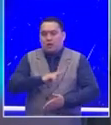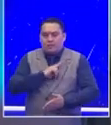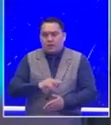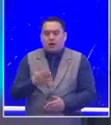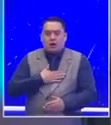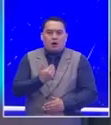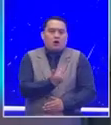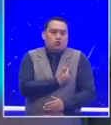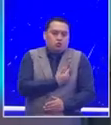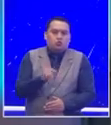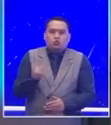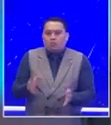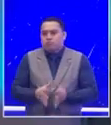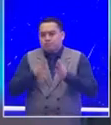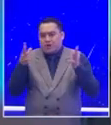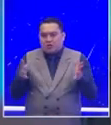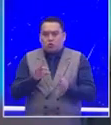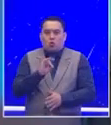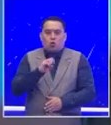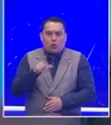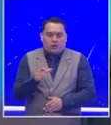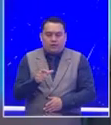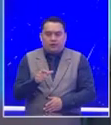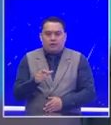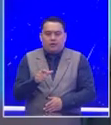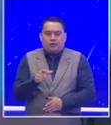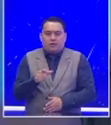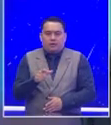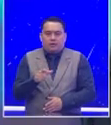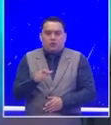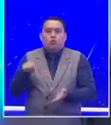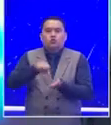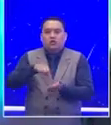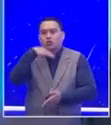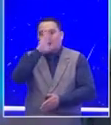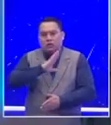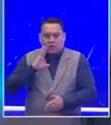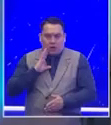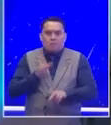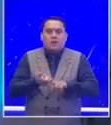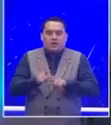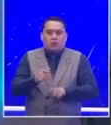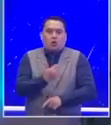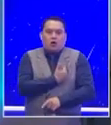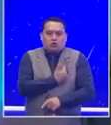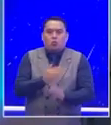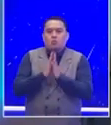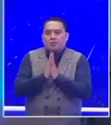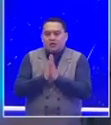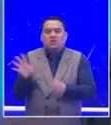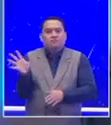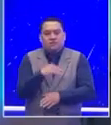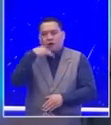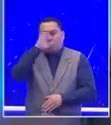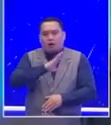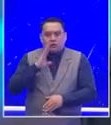что очень большая роль сейчас будет отводиться участию родителей. Поэтому я хотел бы попросить всех